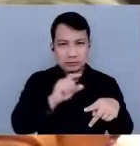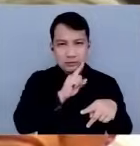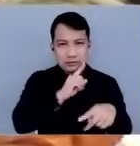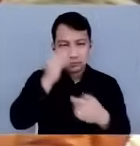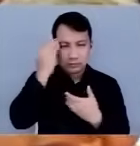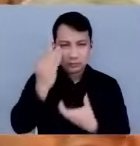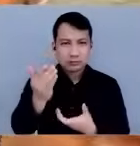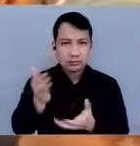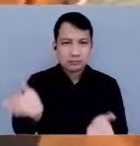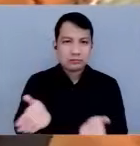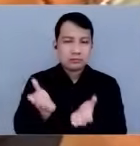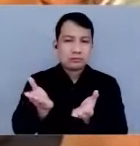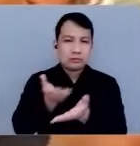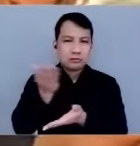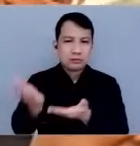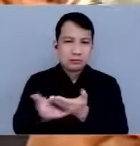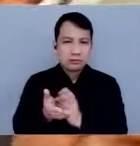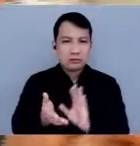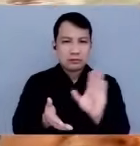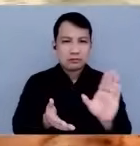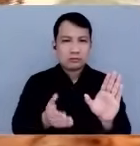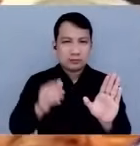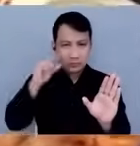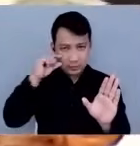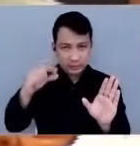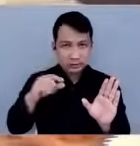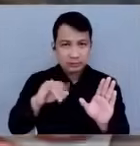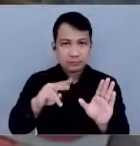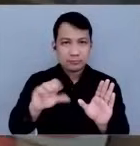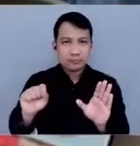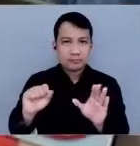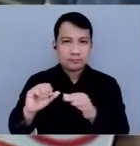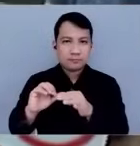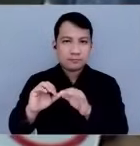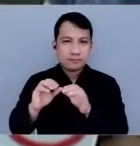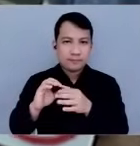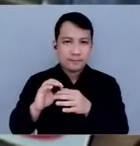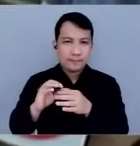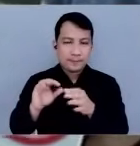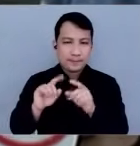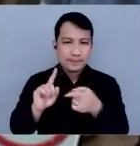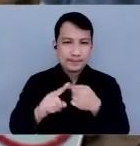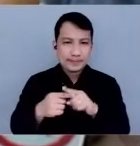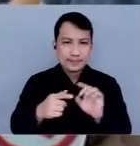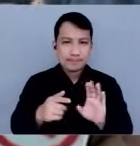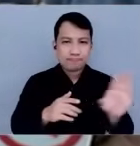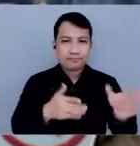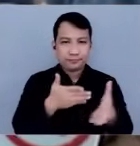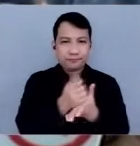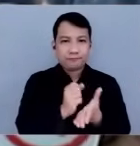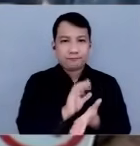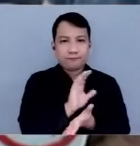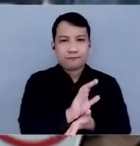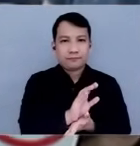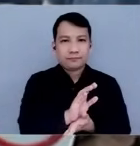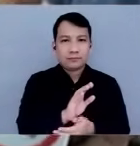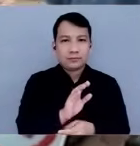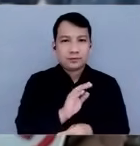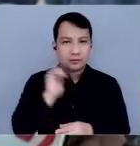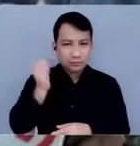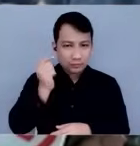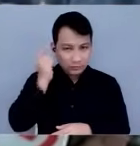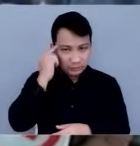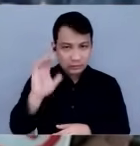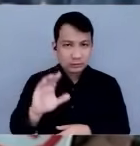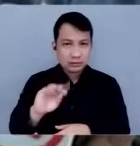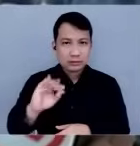paghahain ng arrest warrant laban kay Quiboloy na malapit sa pamilya Duterte. Right man na siguro sa ato ang gobyerno and sa